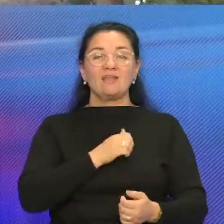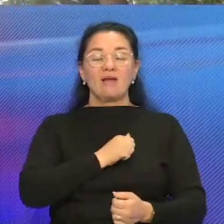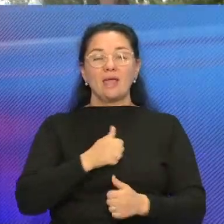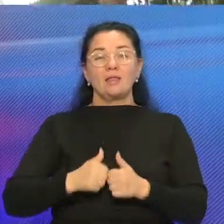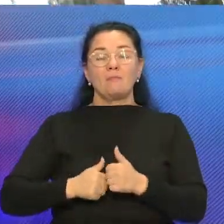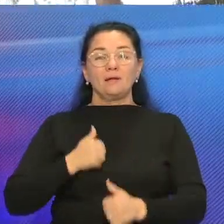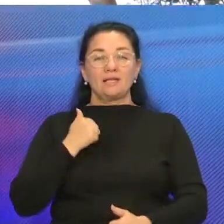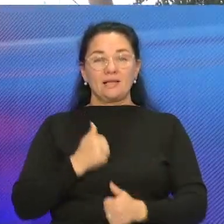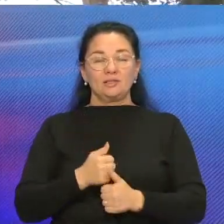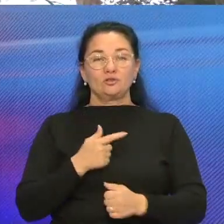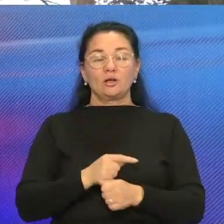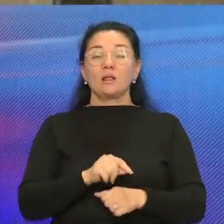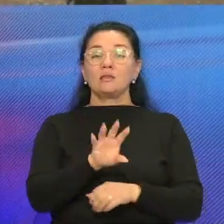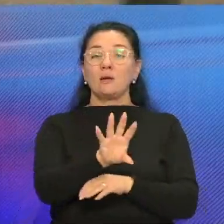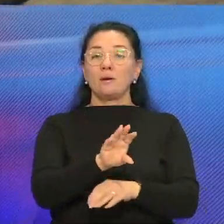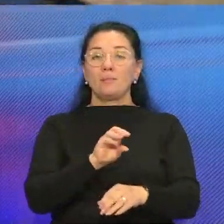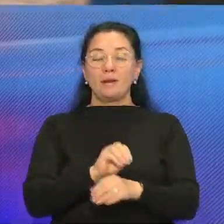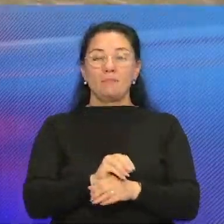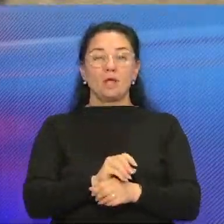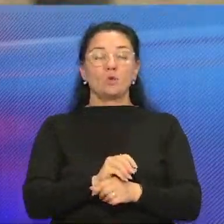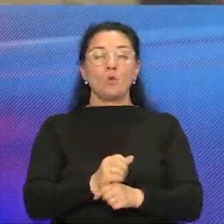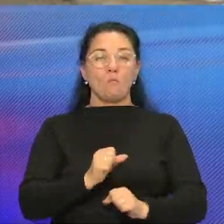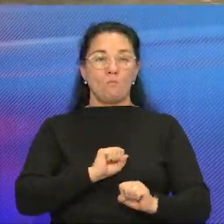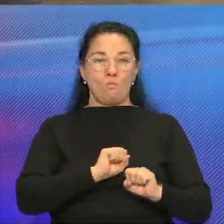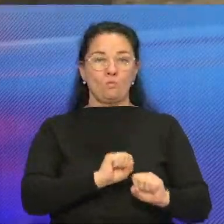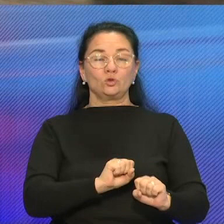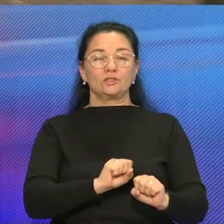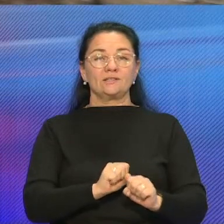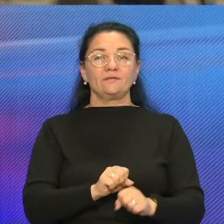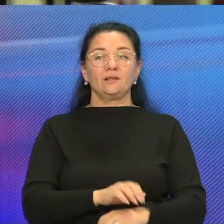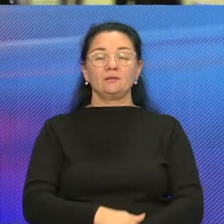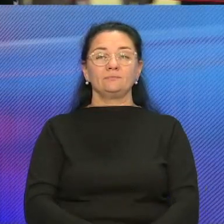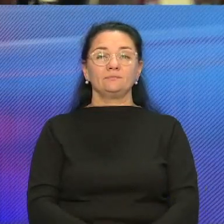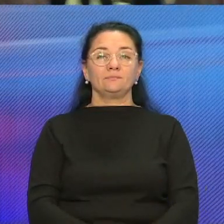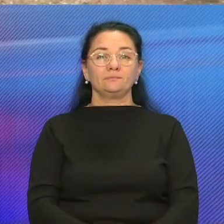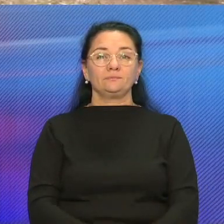аснове прыкладу мужнасці і гераізму удзельнікаў Вялікай Айчыннай вайны.